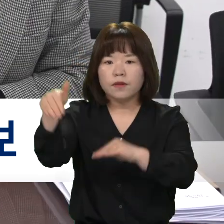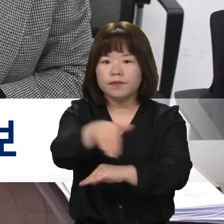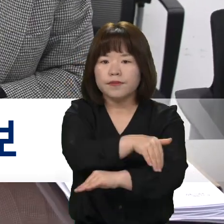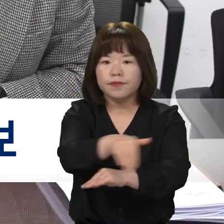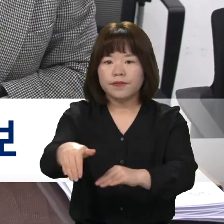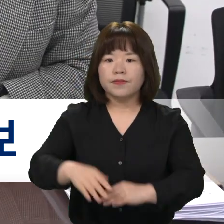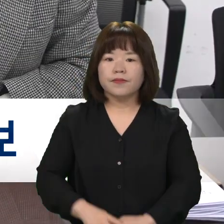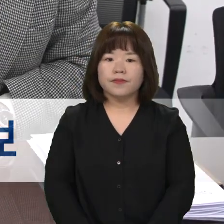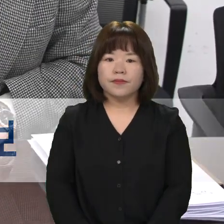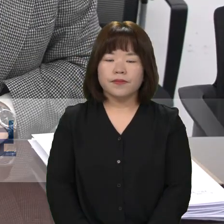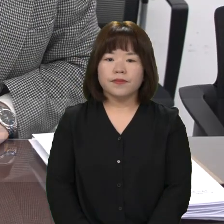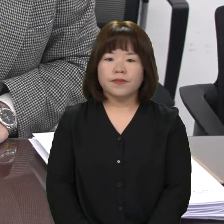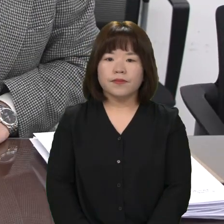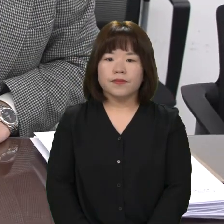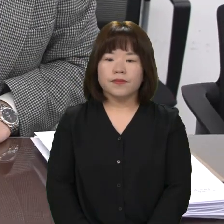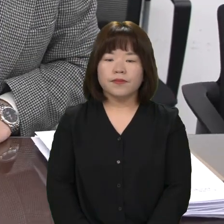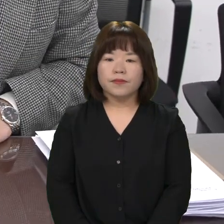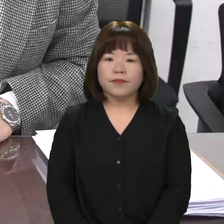나설계획입니다